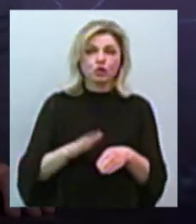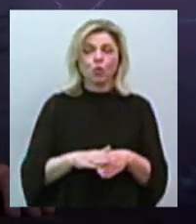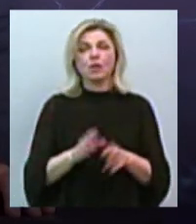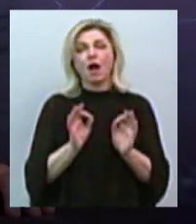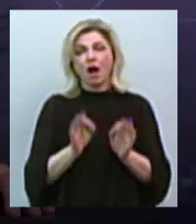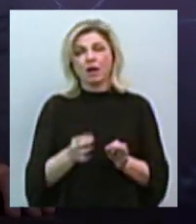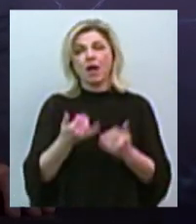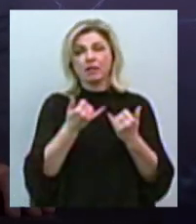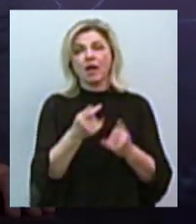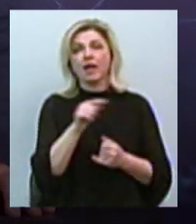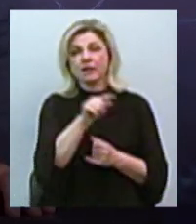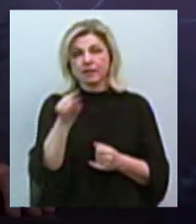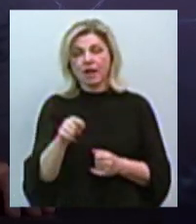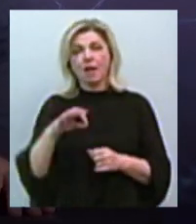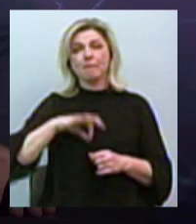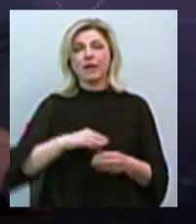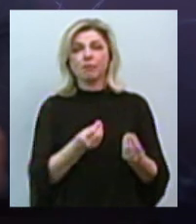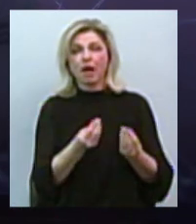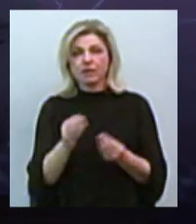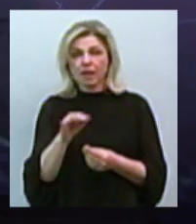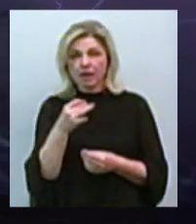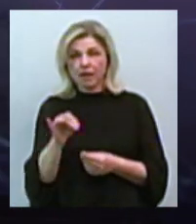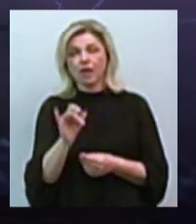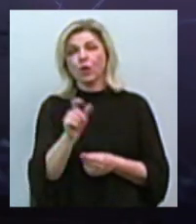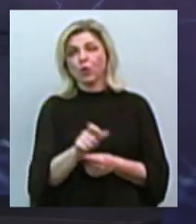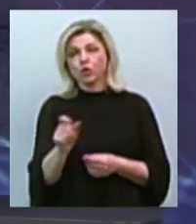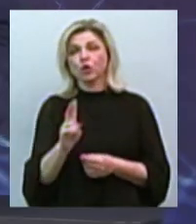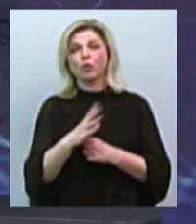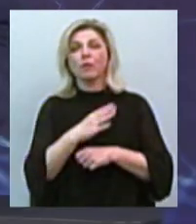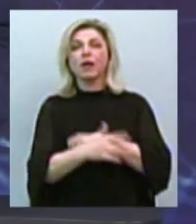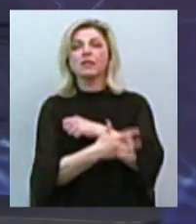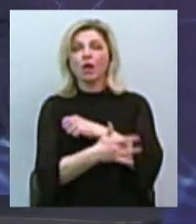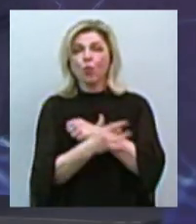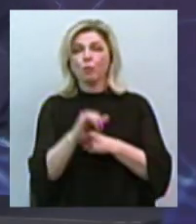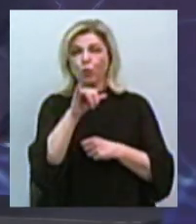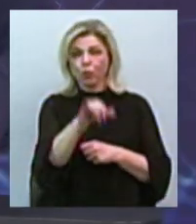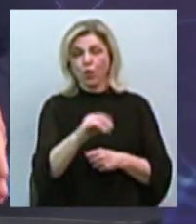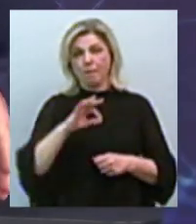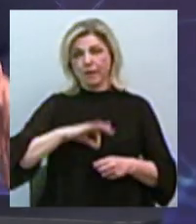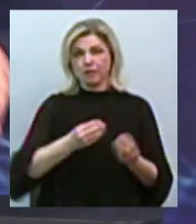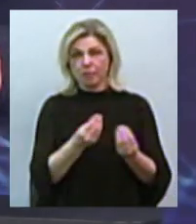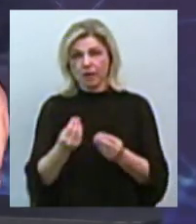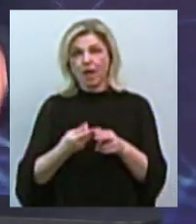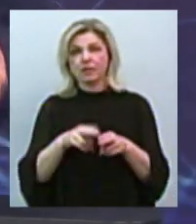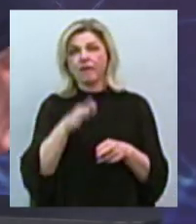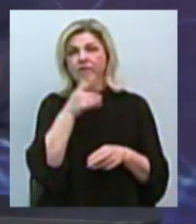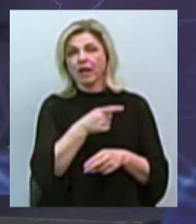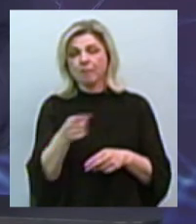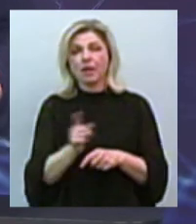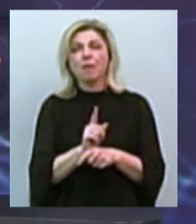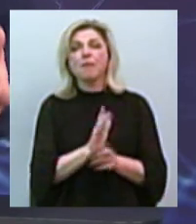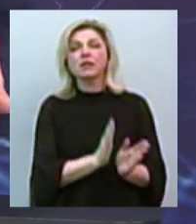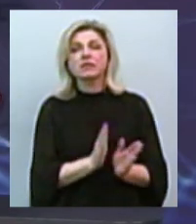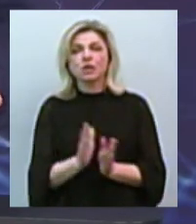тех предпринимателей и людей, которые были наемниками этих предпринимателей, чтобы в это время сбалансировать